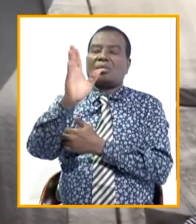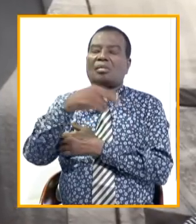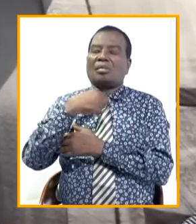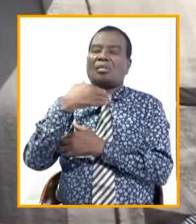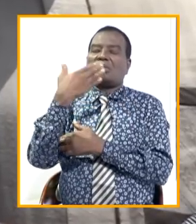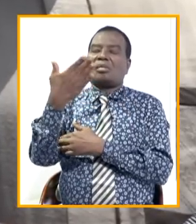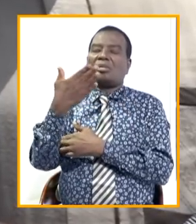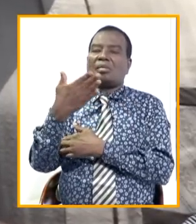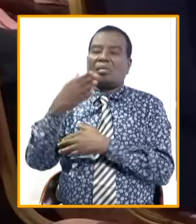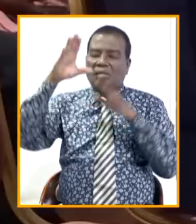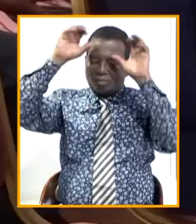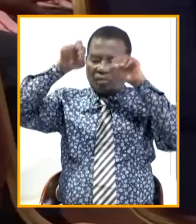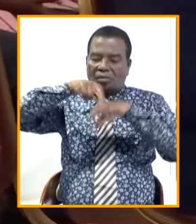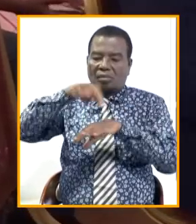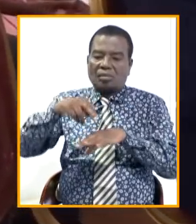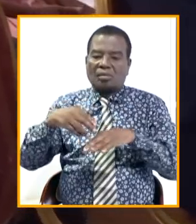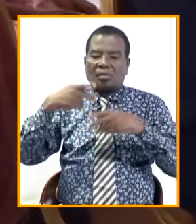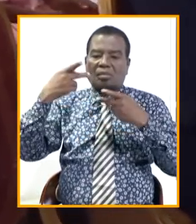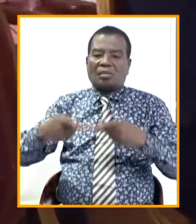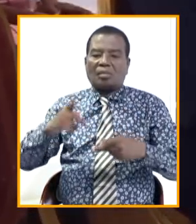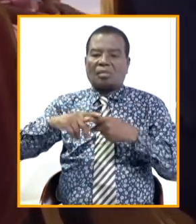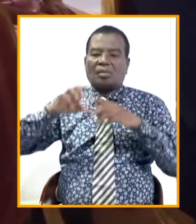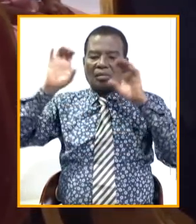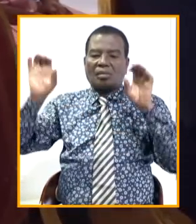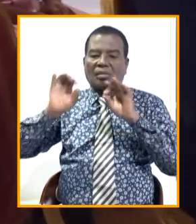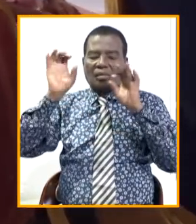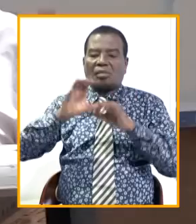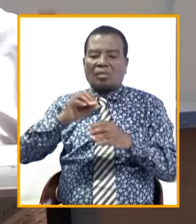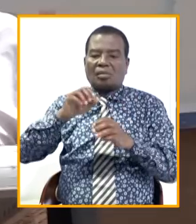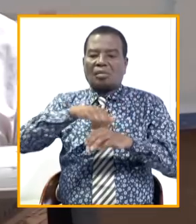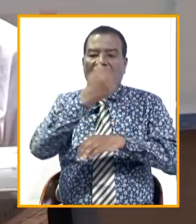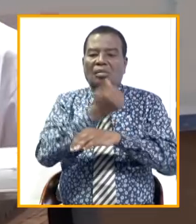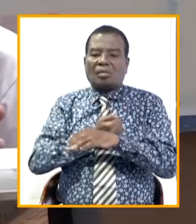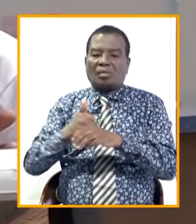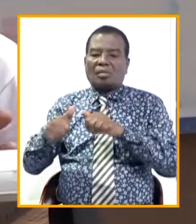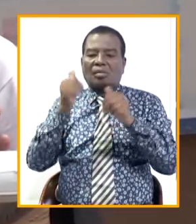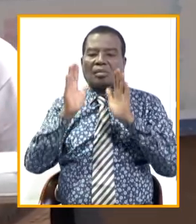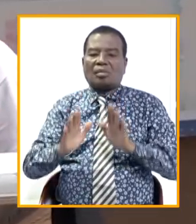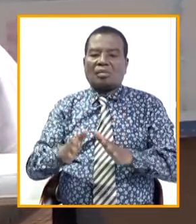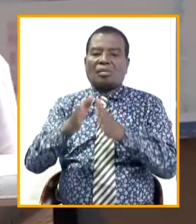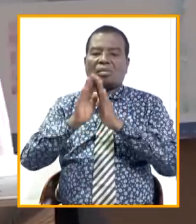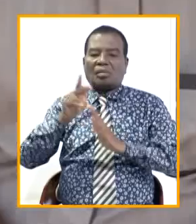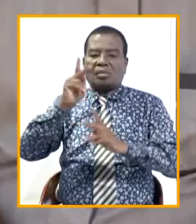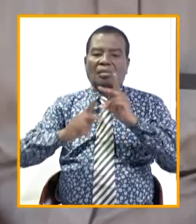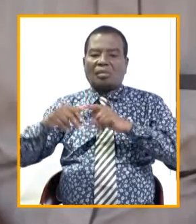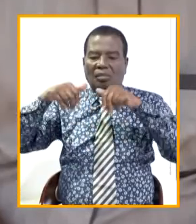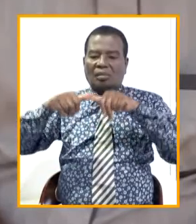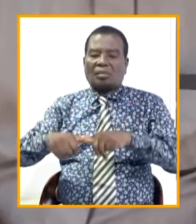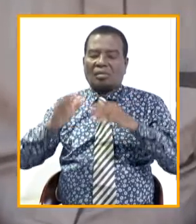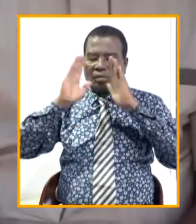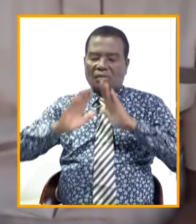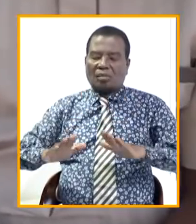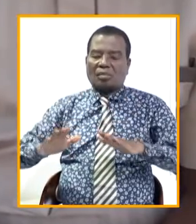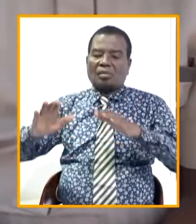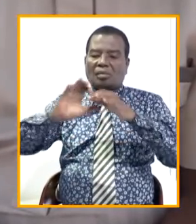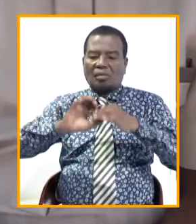dire merci au président de la République. Présente à cette cérémonie, les autorités administratives locales exhortent les populations à demeurer dans la paix et